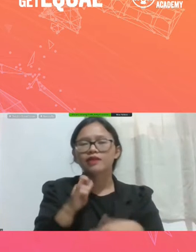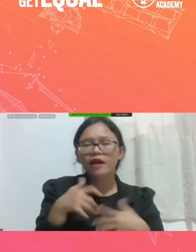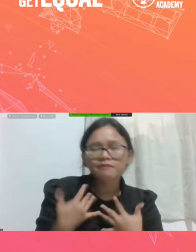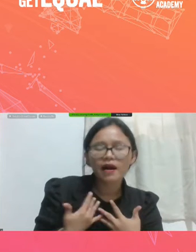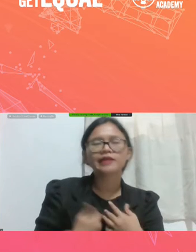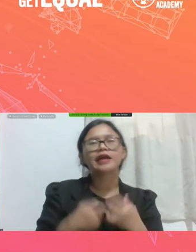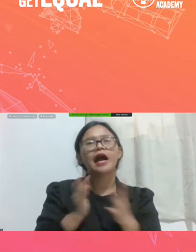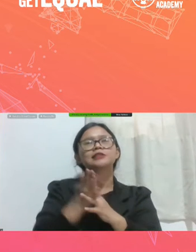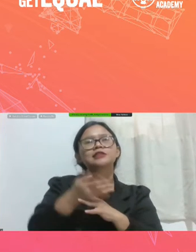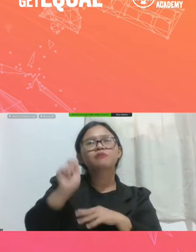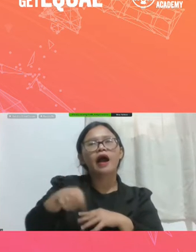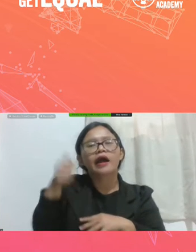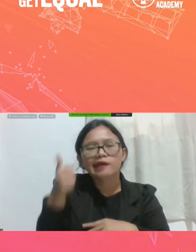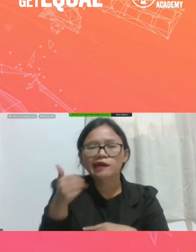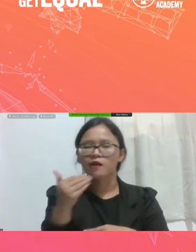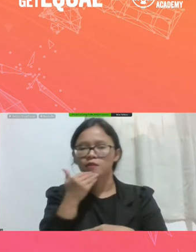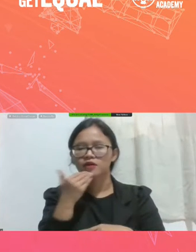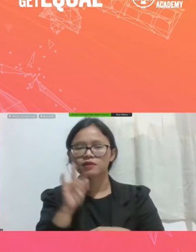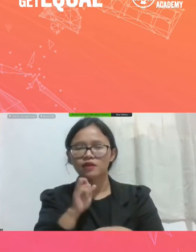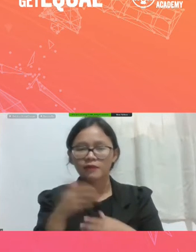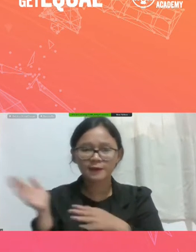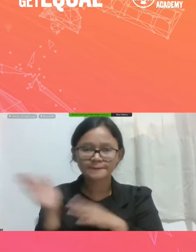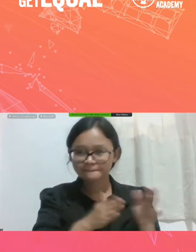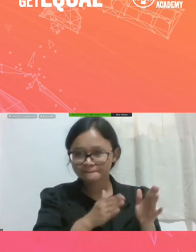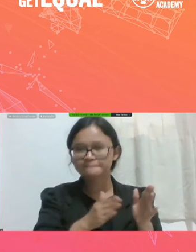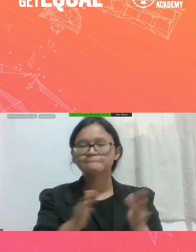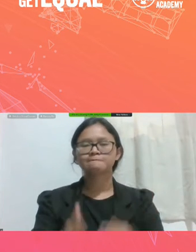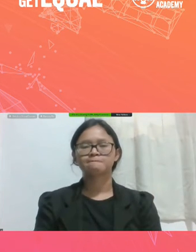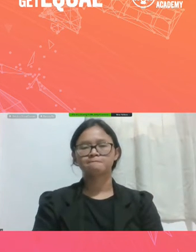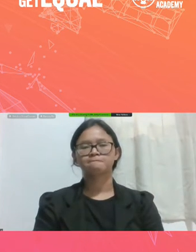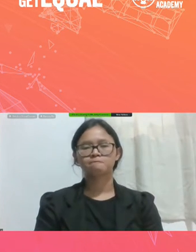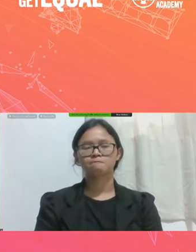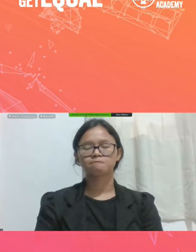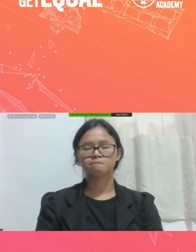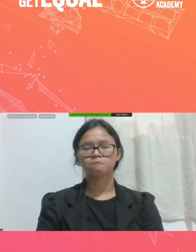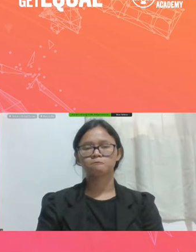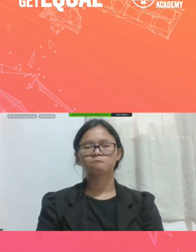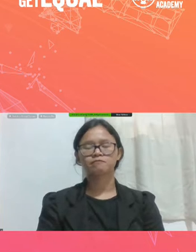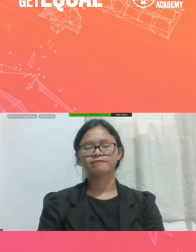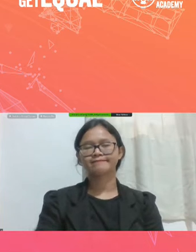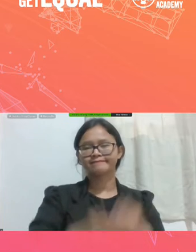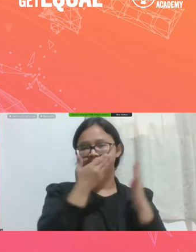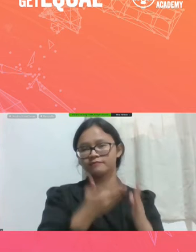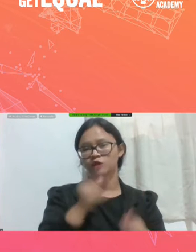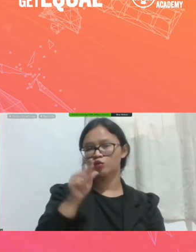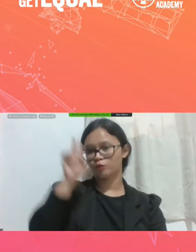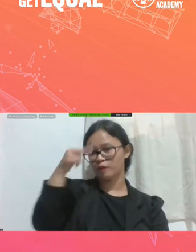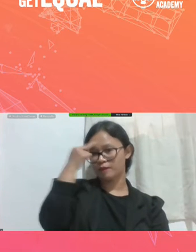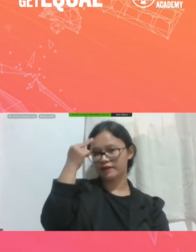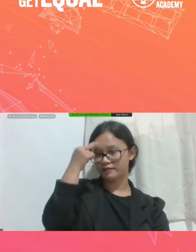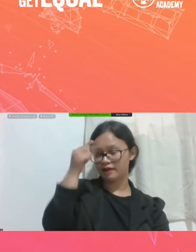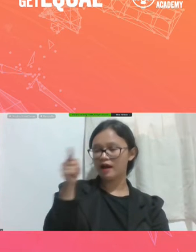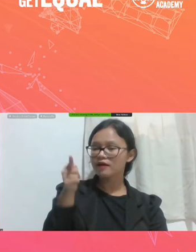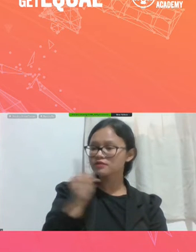mudah diakses dan sebagainya. Next. berikutnya ini kepada pemerintah ya, kebijakan dan